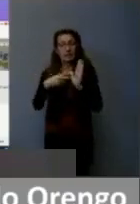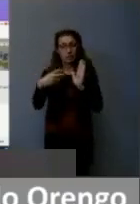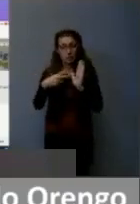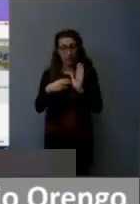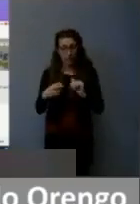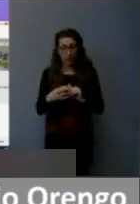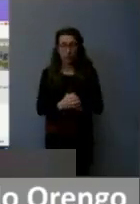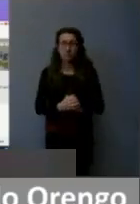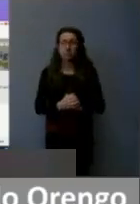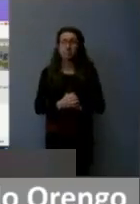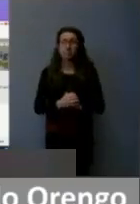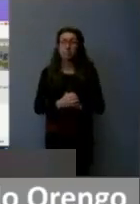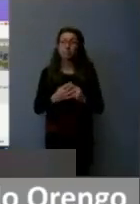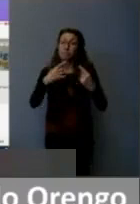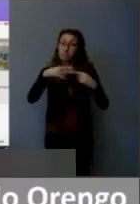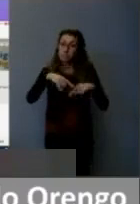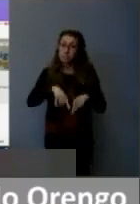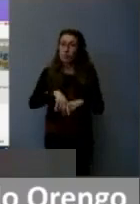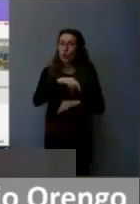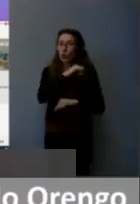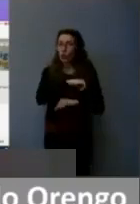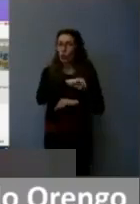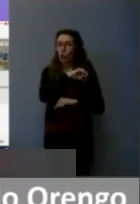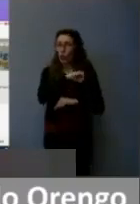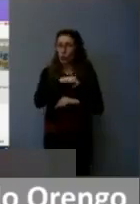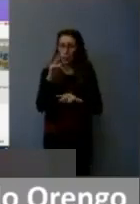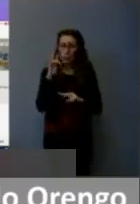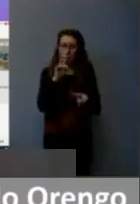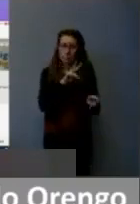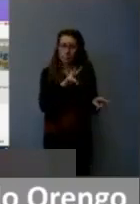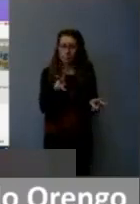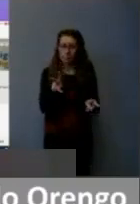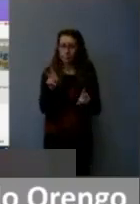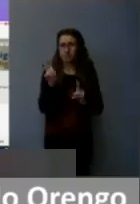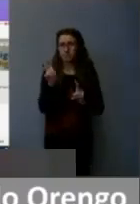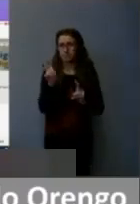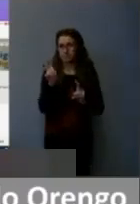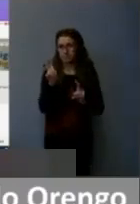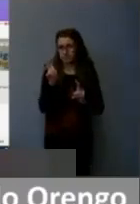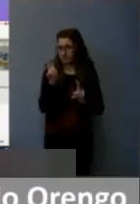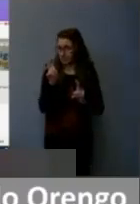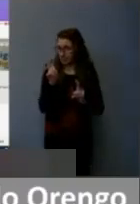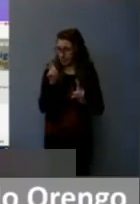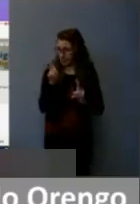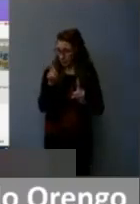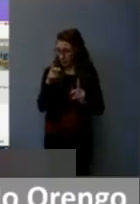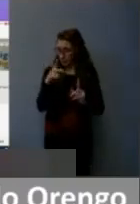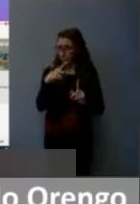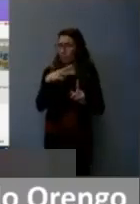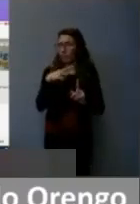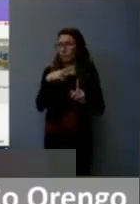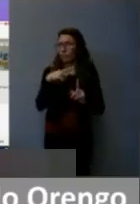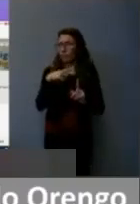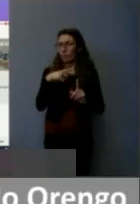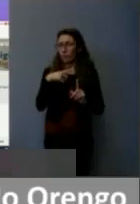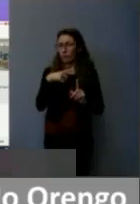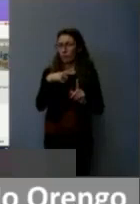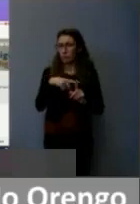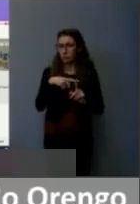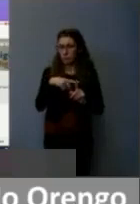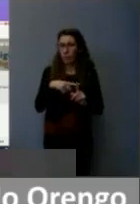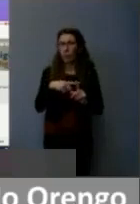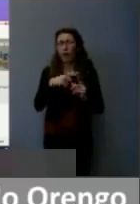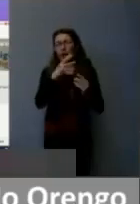individuate dal Comune di Genova ed eventualmente anche da altri enti